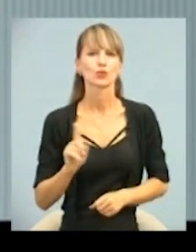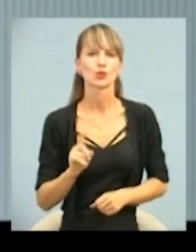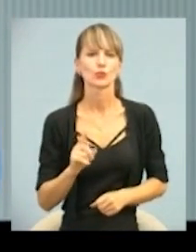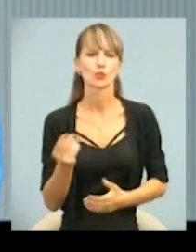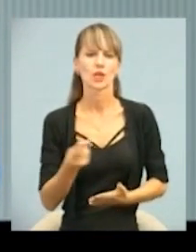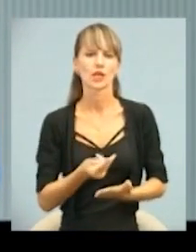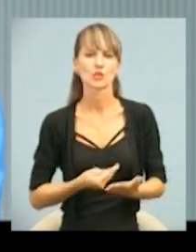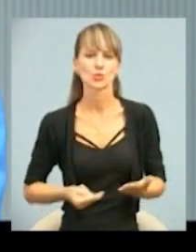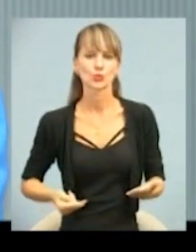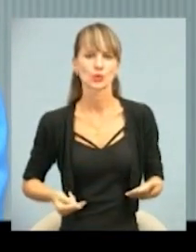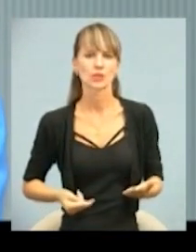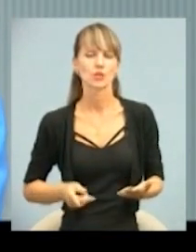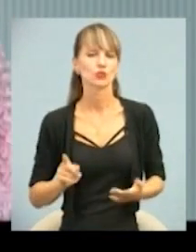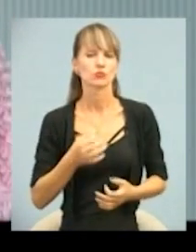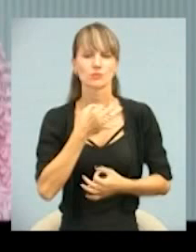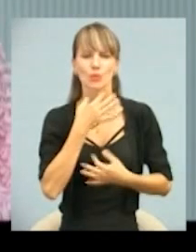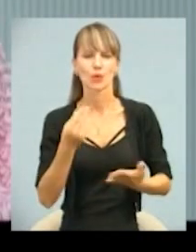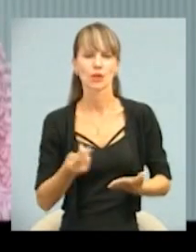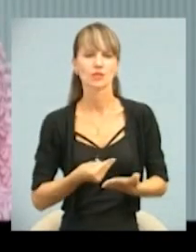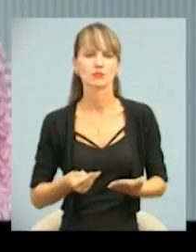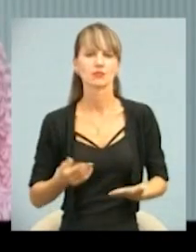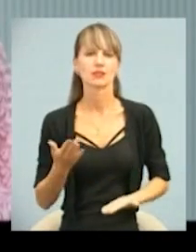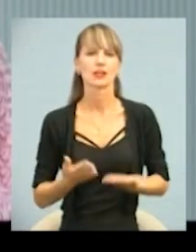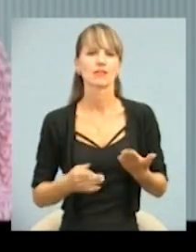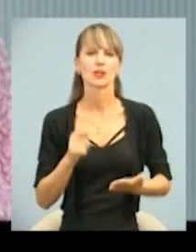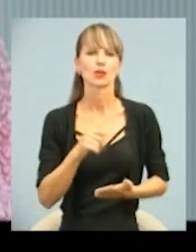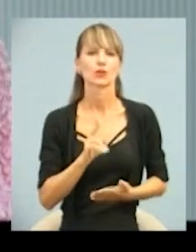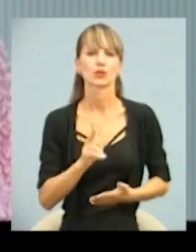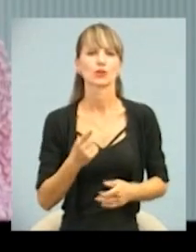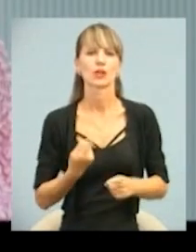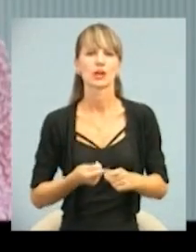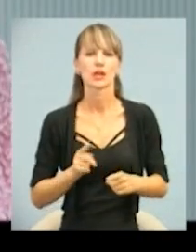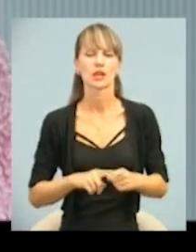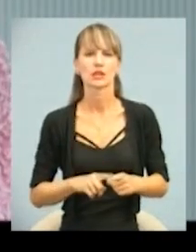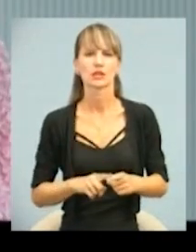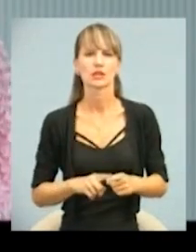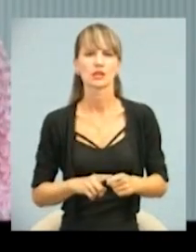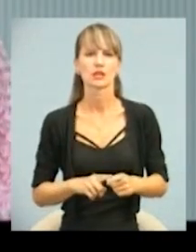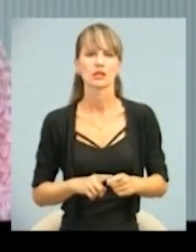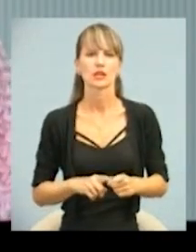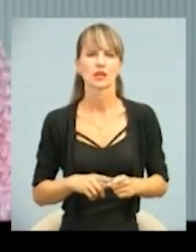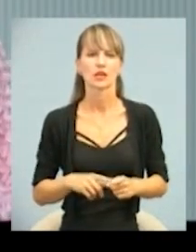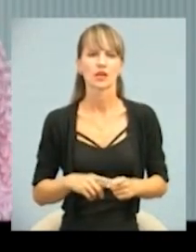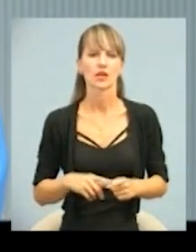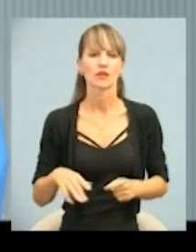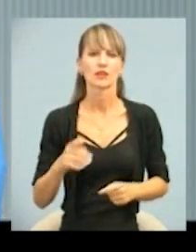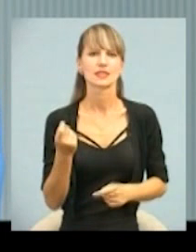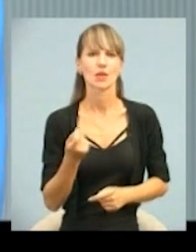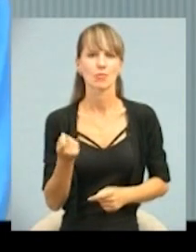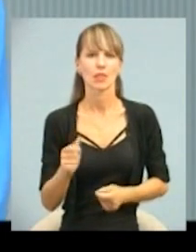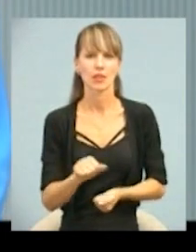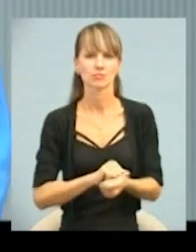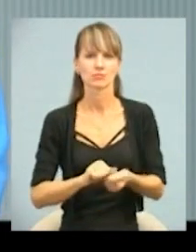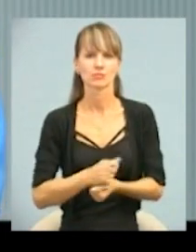что-нибудь рисует. Что угодно рисует. Наверное, тот, кто эти семена молит, превращает в муку.